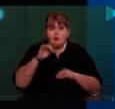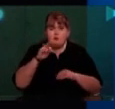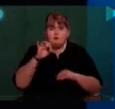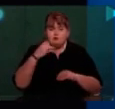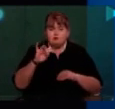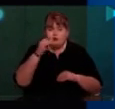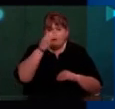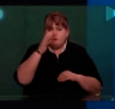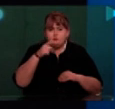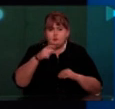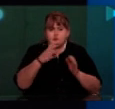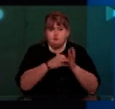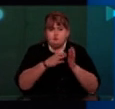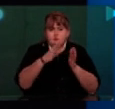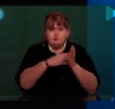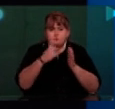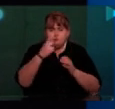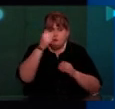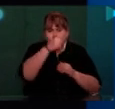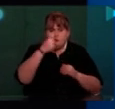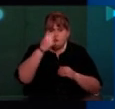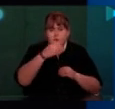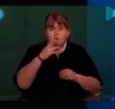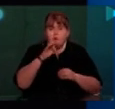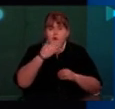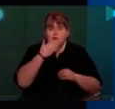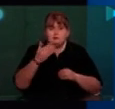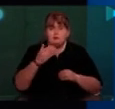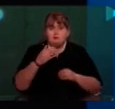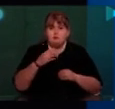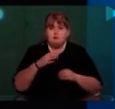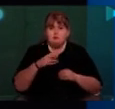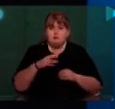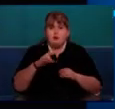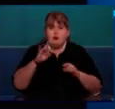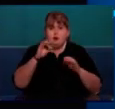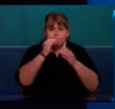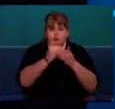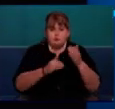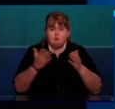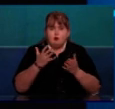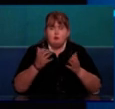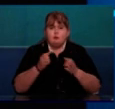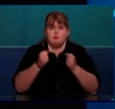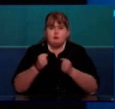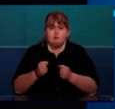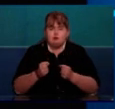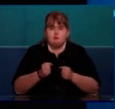В 1991 году пал последний режим, который придерживался